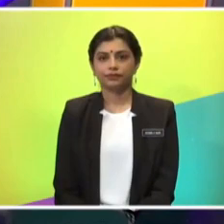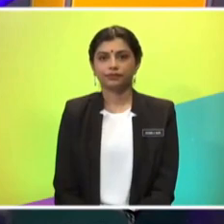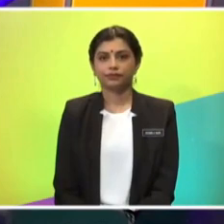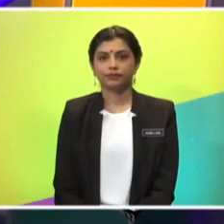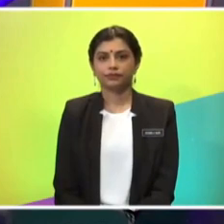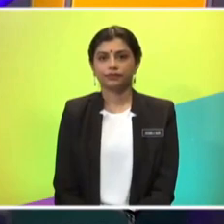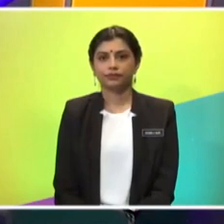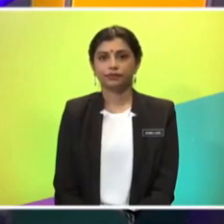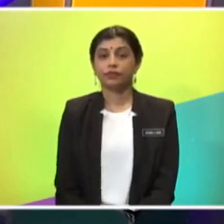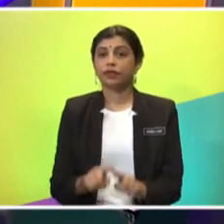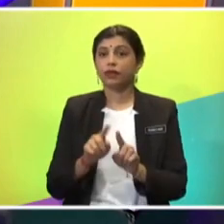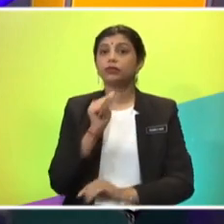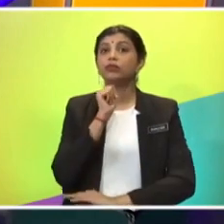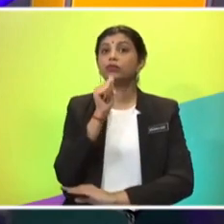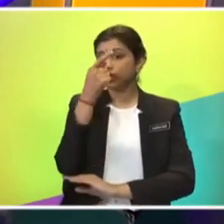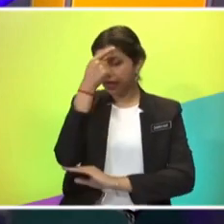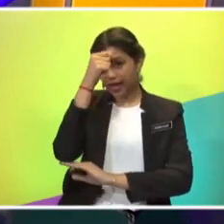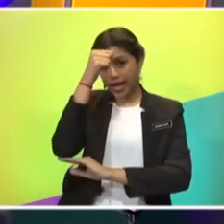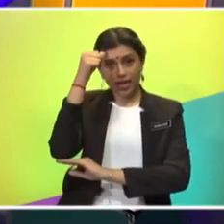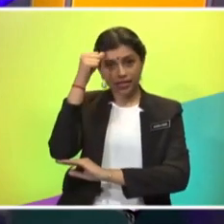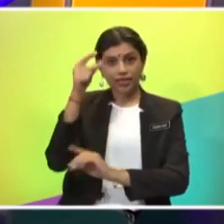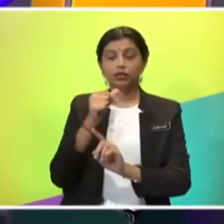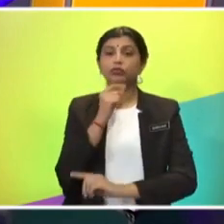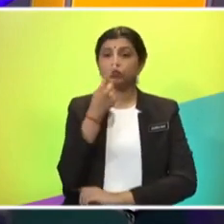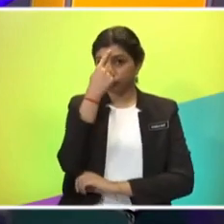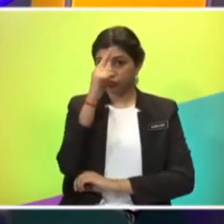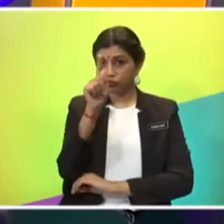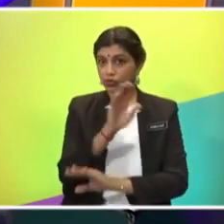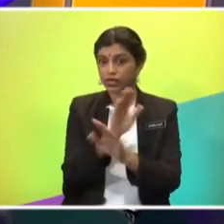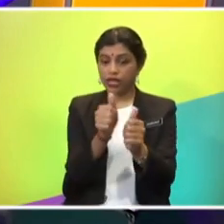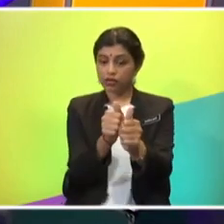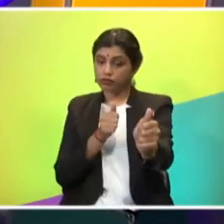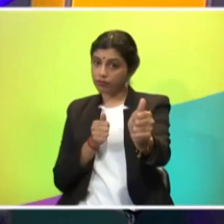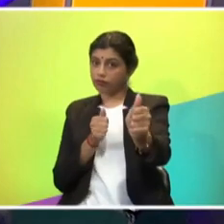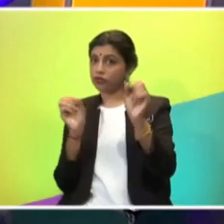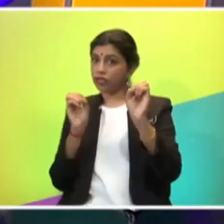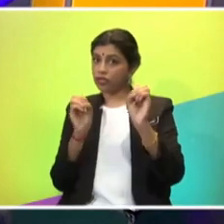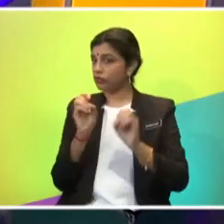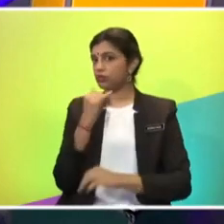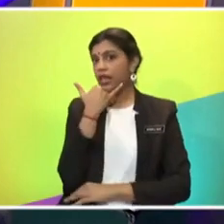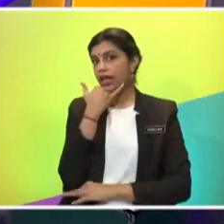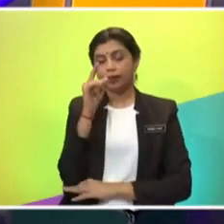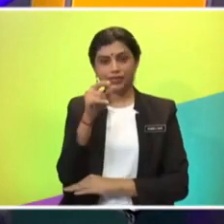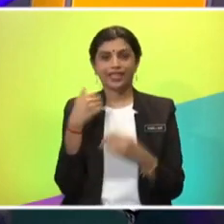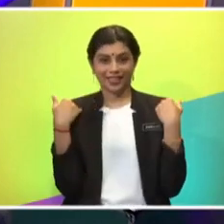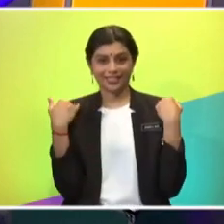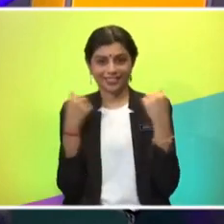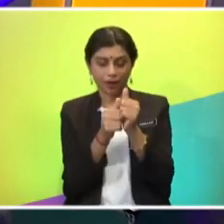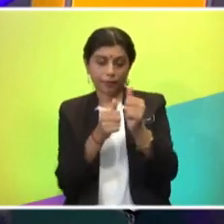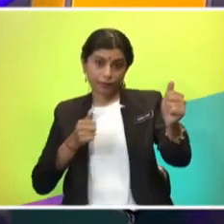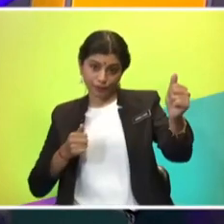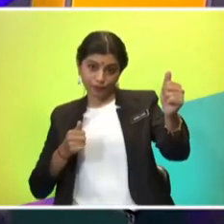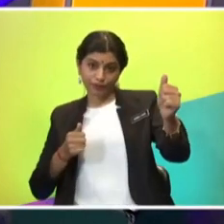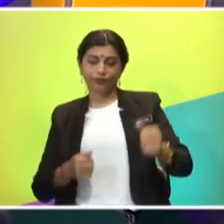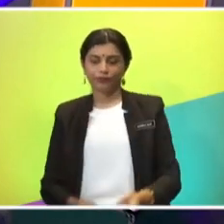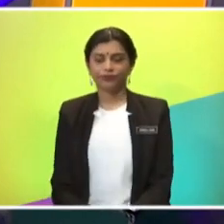bukan alasan untuk tidak menjaga penjarakan fizikal. Yeah. Kami masih menjaga penjarakan fizikal sekurang-kurangnya 1 meter. Dan cikgu, kita ada